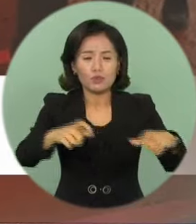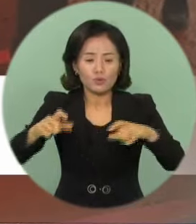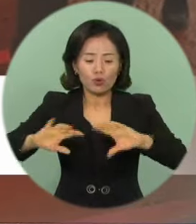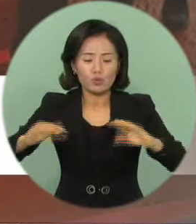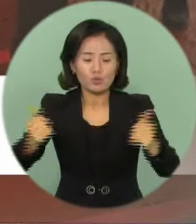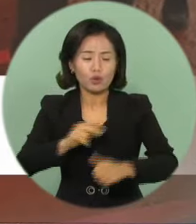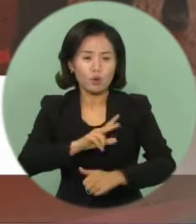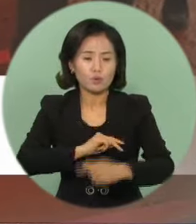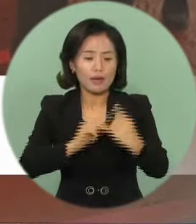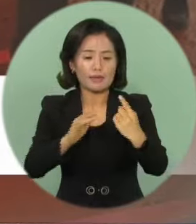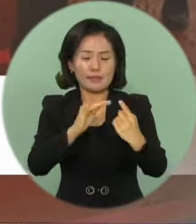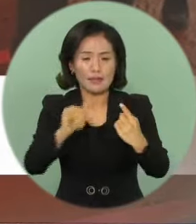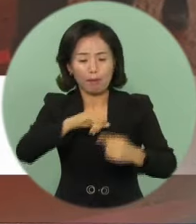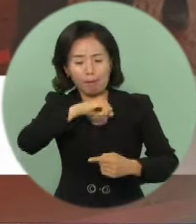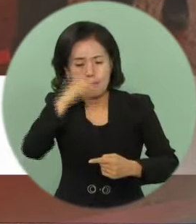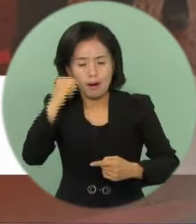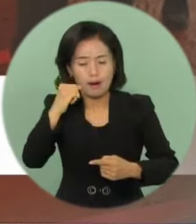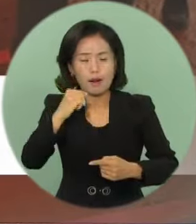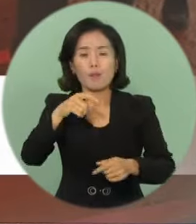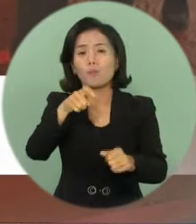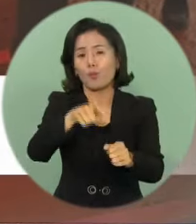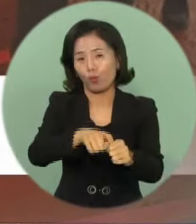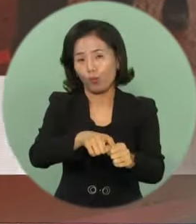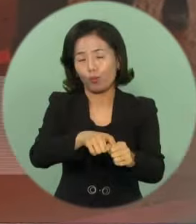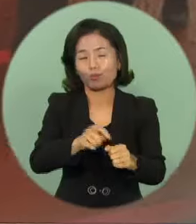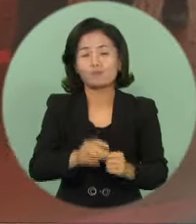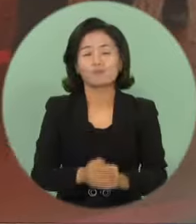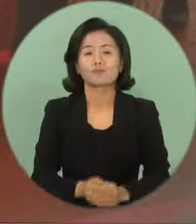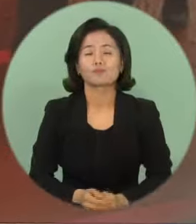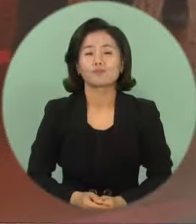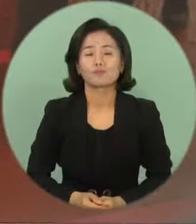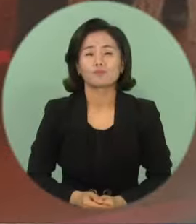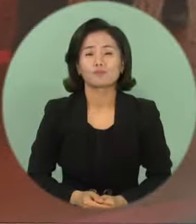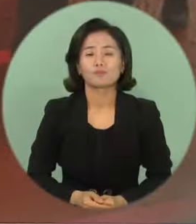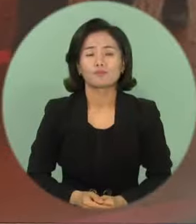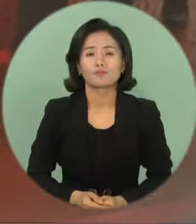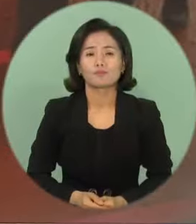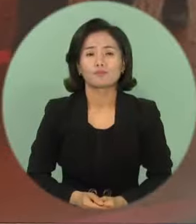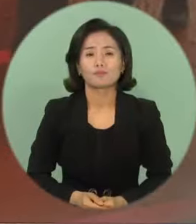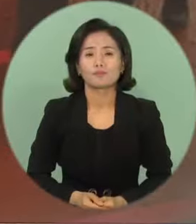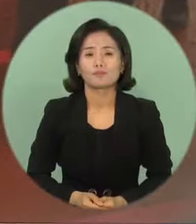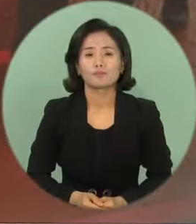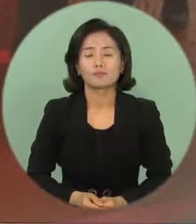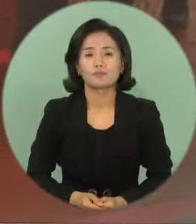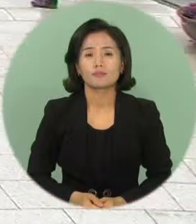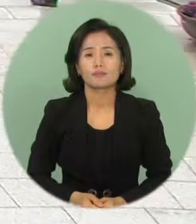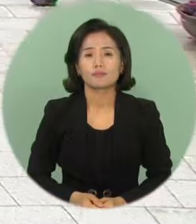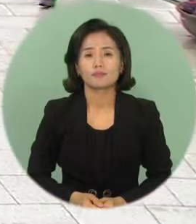국회의원 한 명씩을 당선시키는게 목표입니다 김영찬 기자가 보도합니다